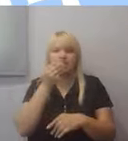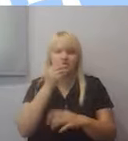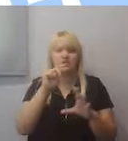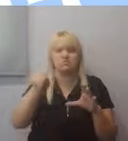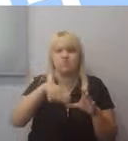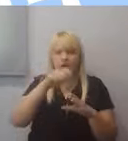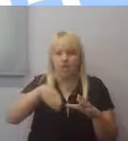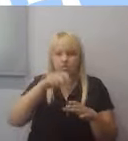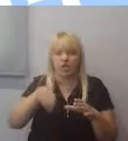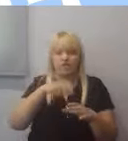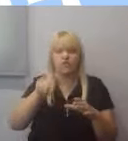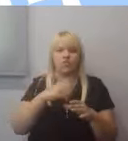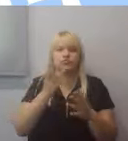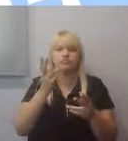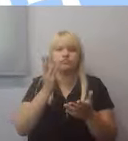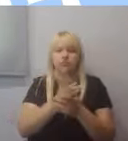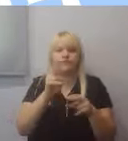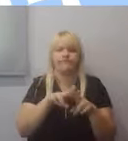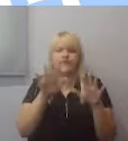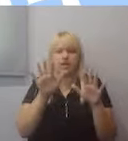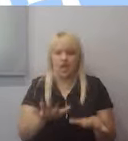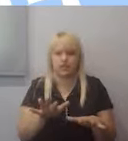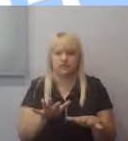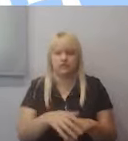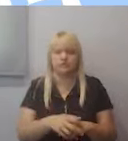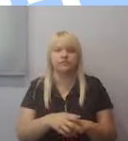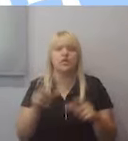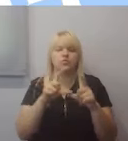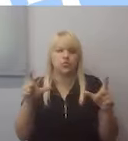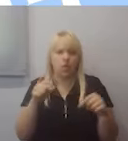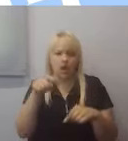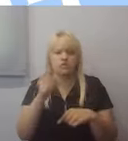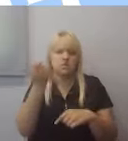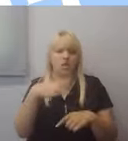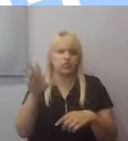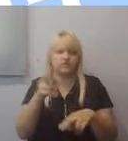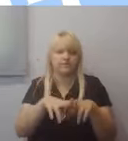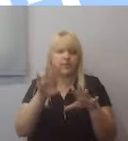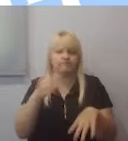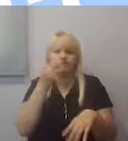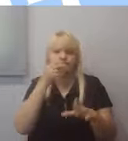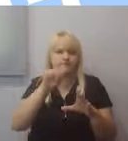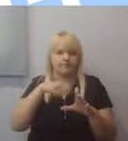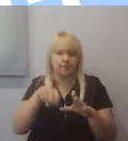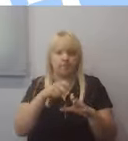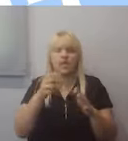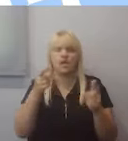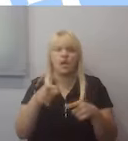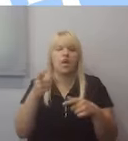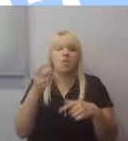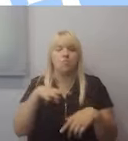notiek uz vietas tātad skolās un bērnudārzos mums nu bieži ir tā